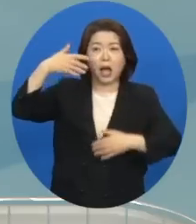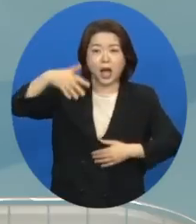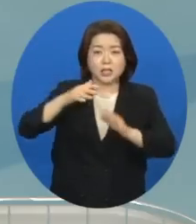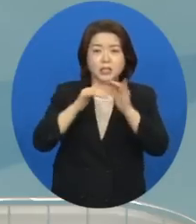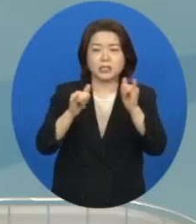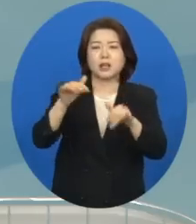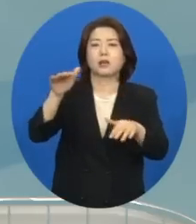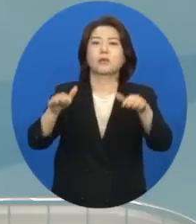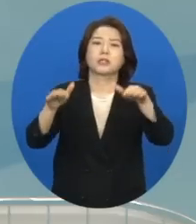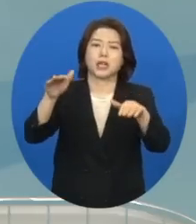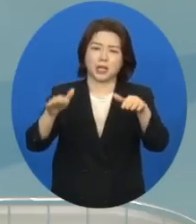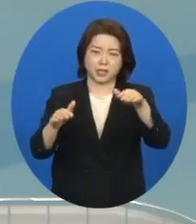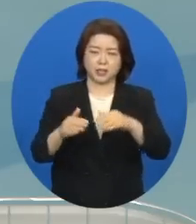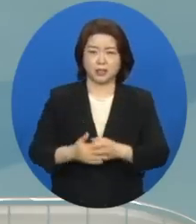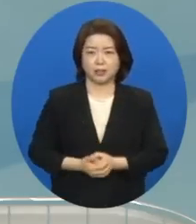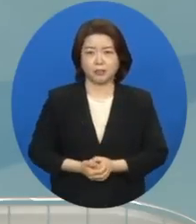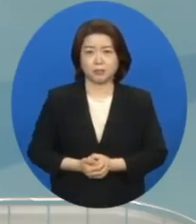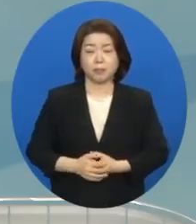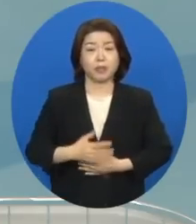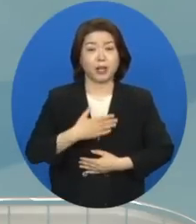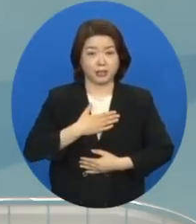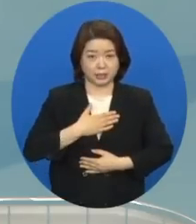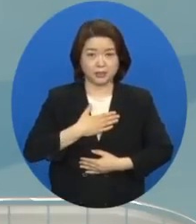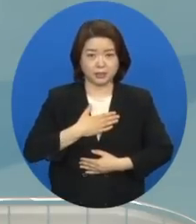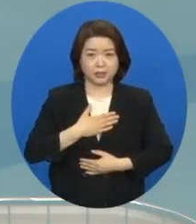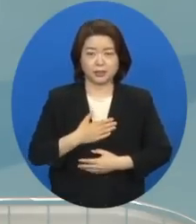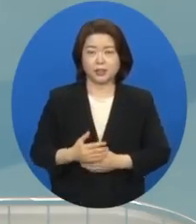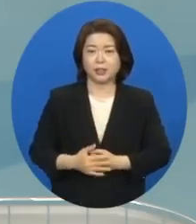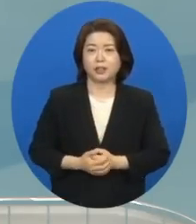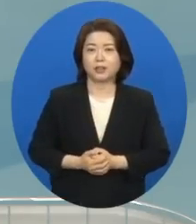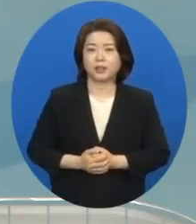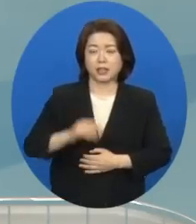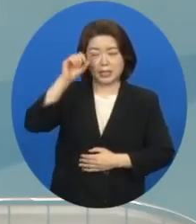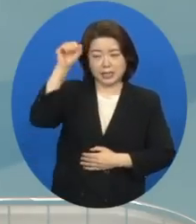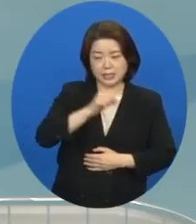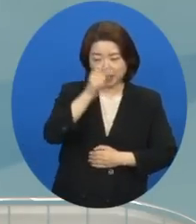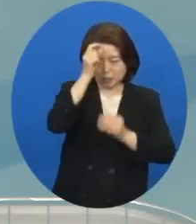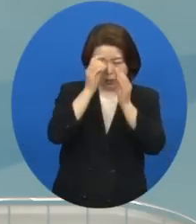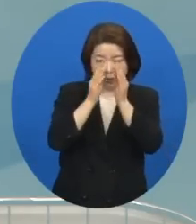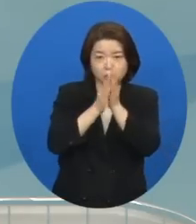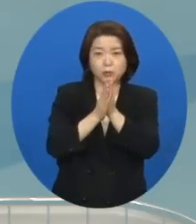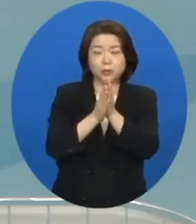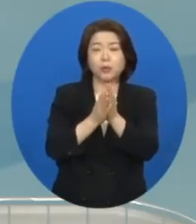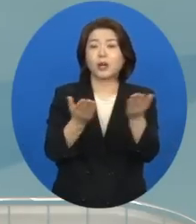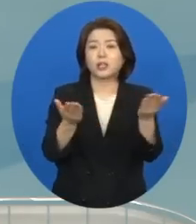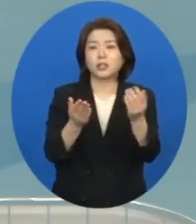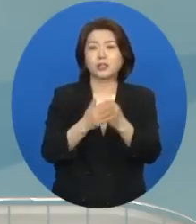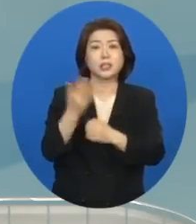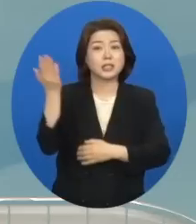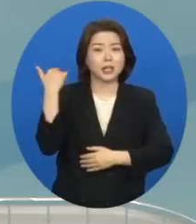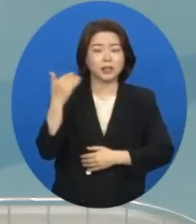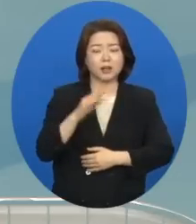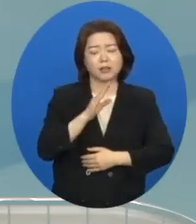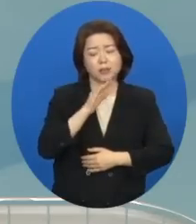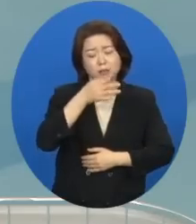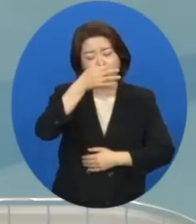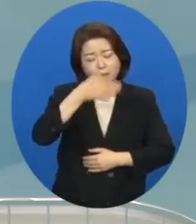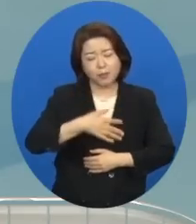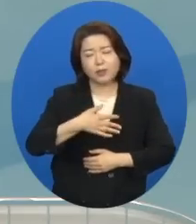사람의 차이입니다. 저는 새벽 기도하는 일이 참 힘들다는 생각을 했던 적이